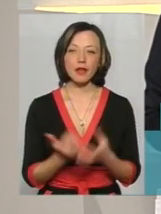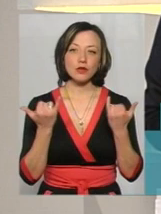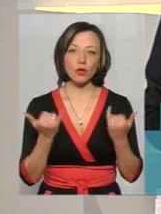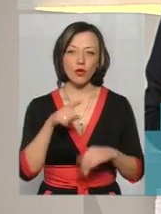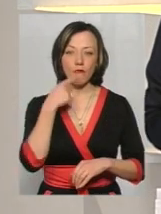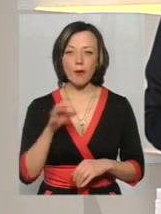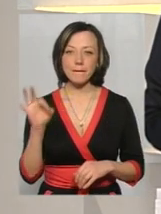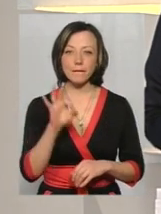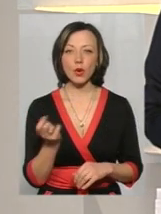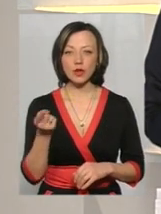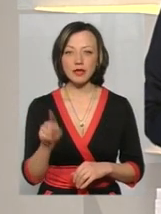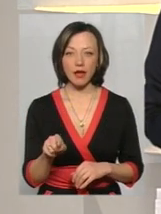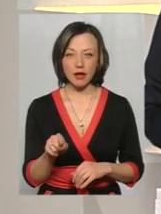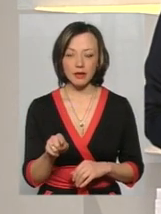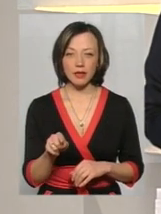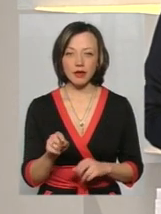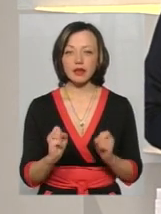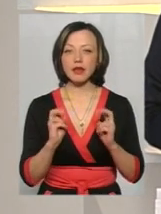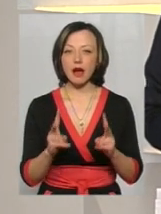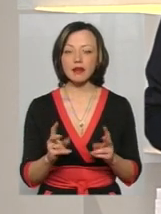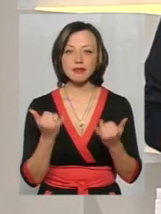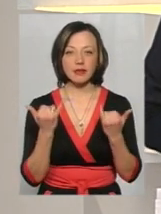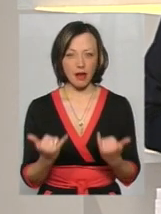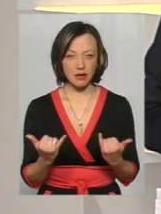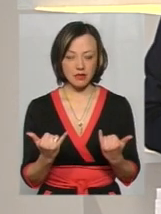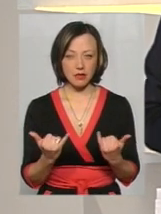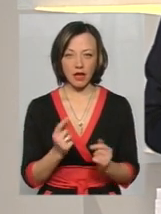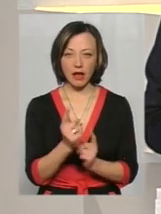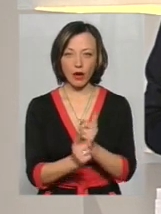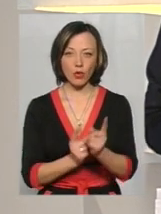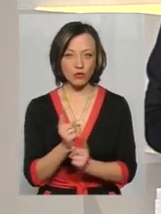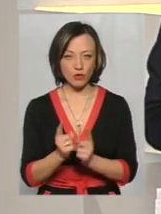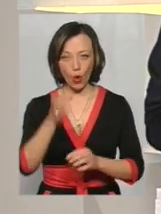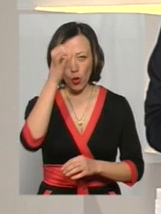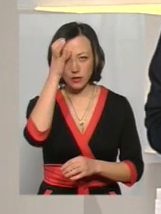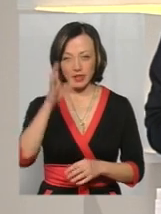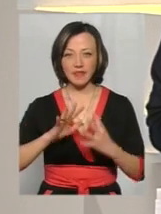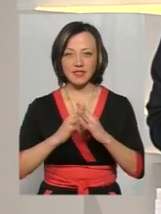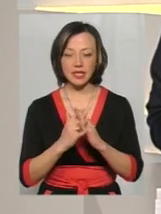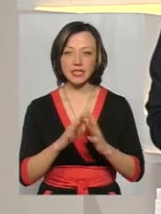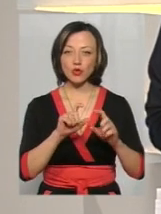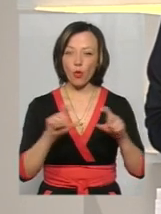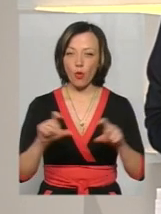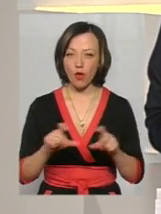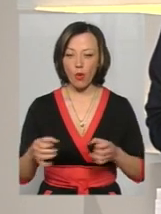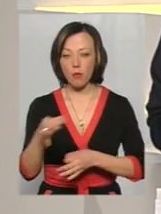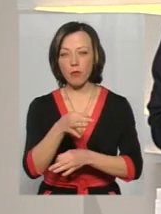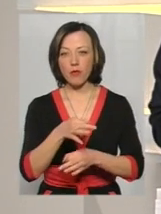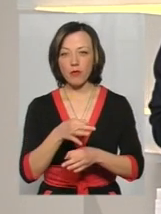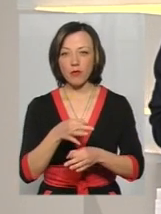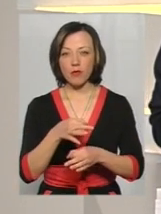Сьогодні говоримо про те, як зараз реорганізовується освіта на селі. Сільські школи опорні